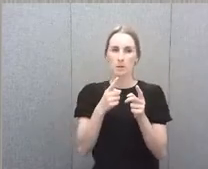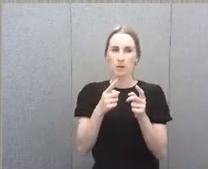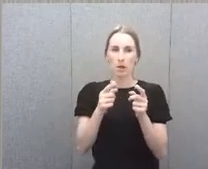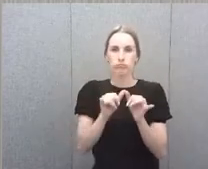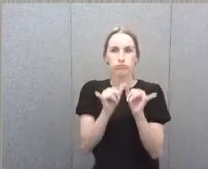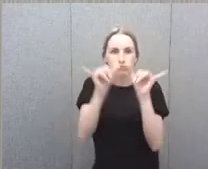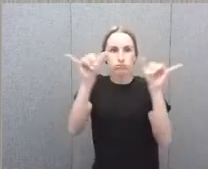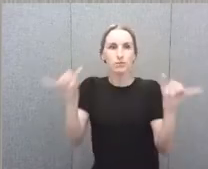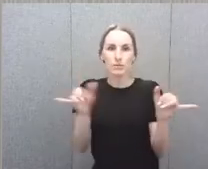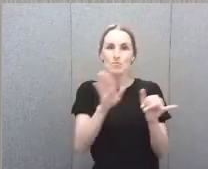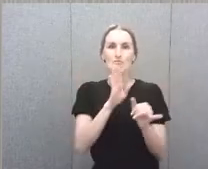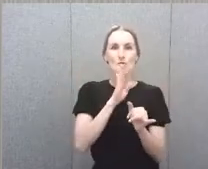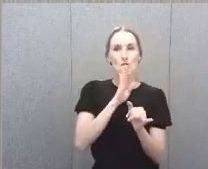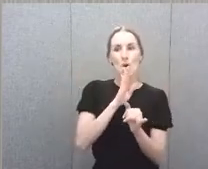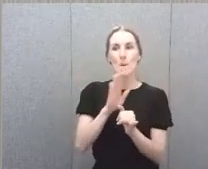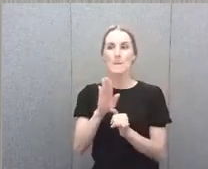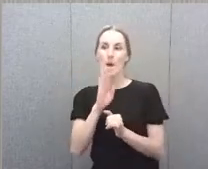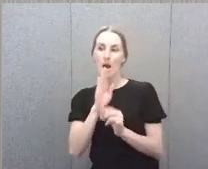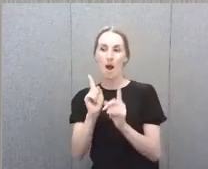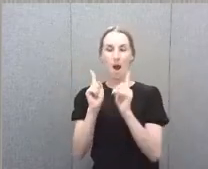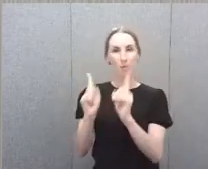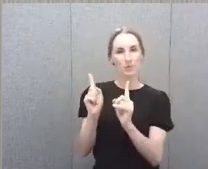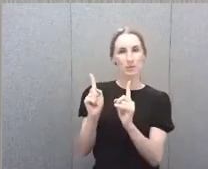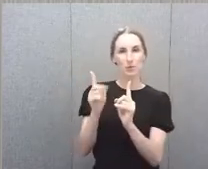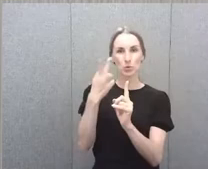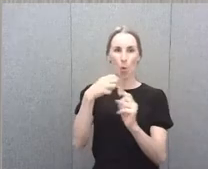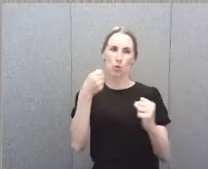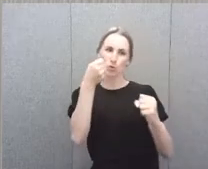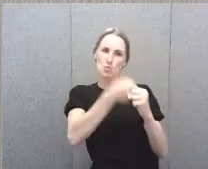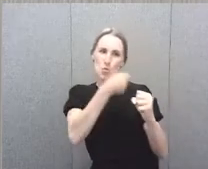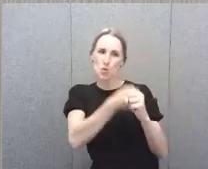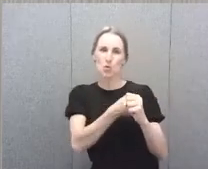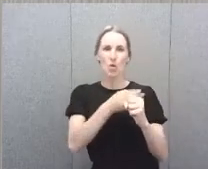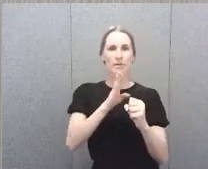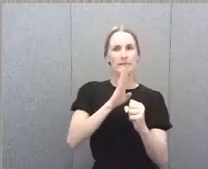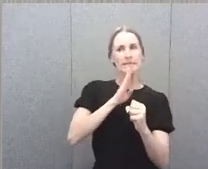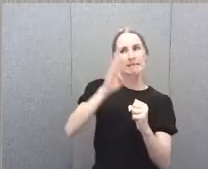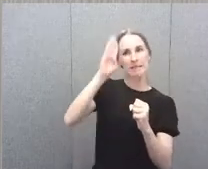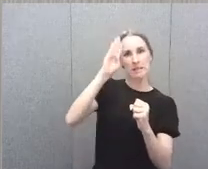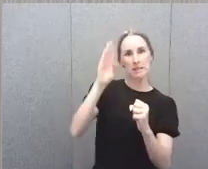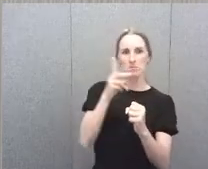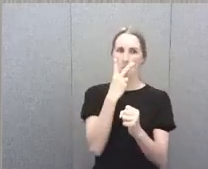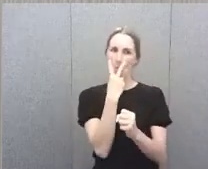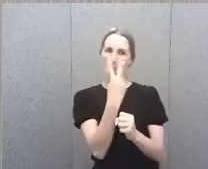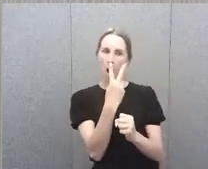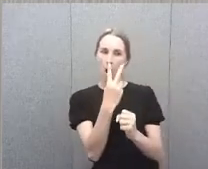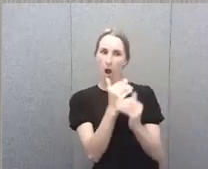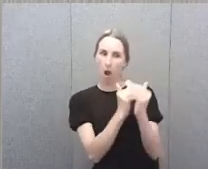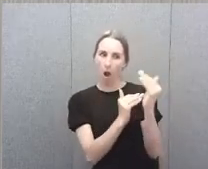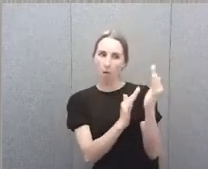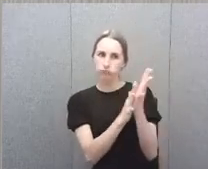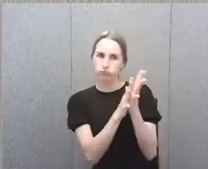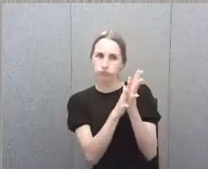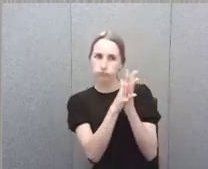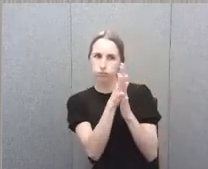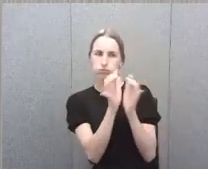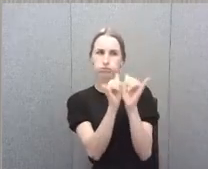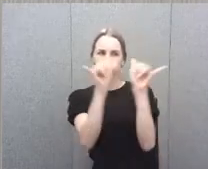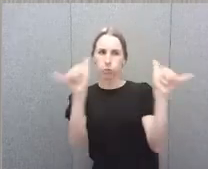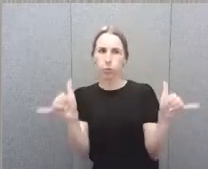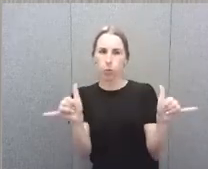усилили защиту женщин и девочек от гендерного насилия. Мы видели всплеск гуманитарной помощи, направленной